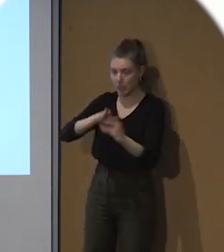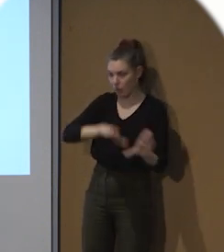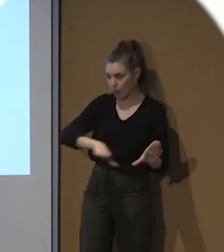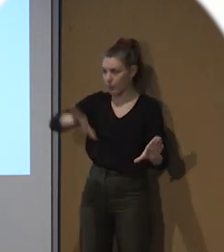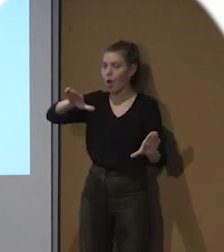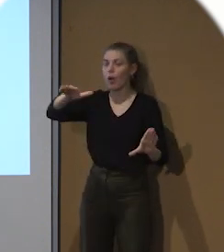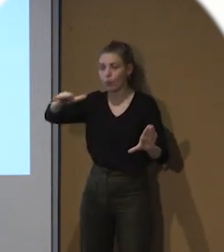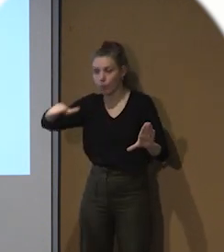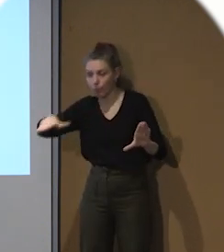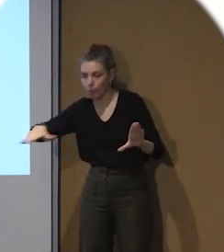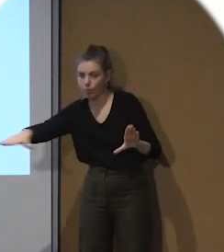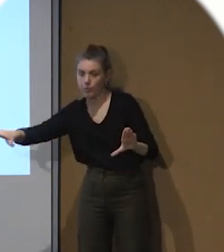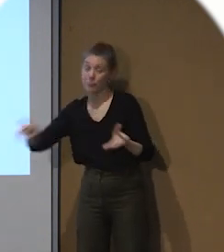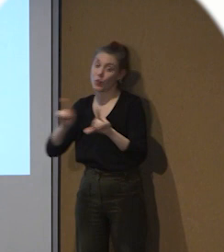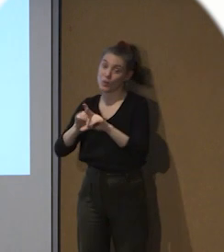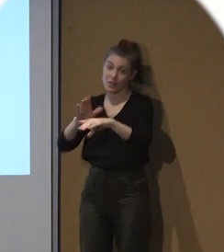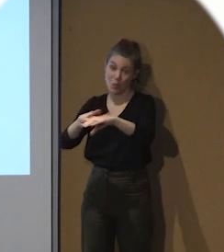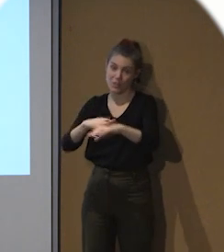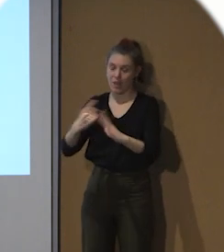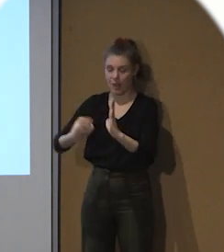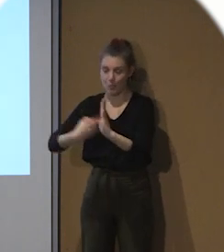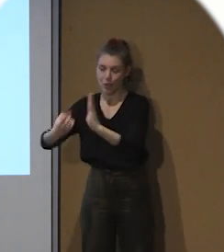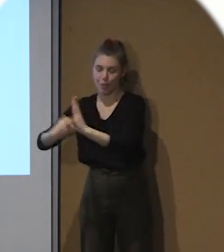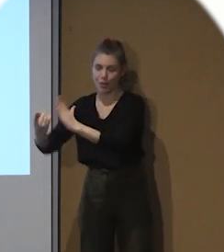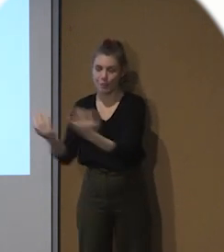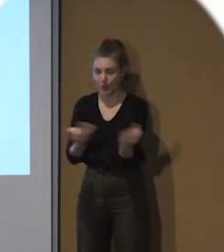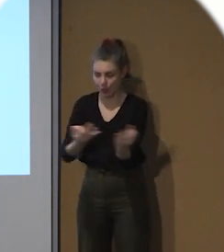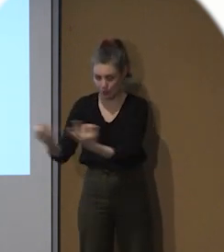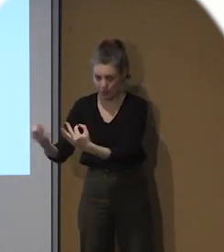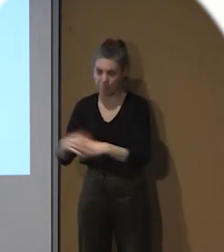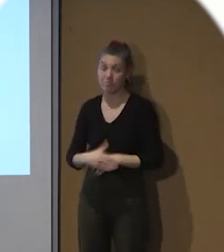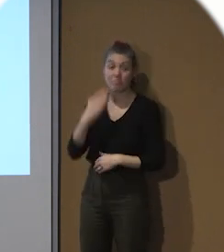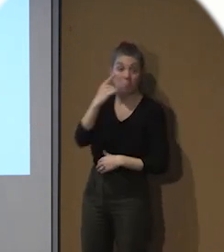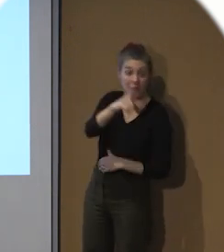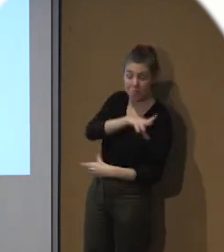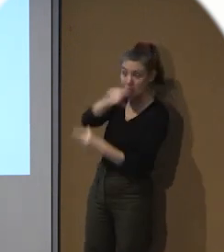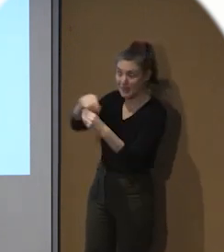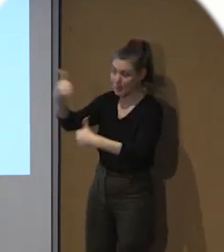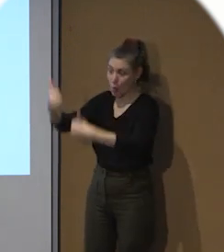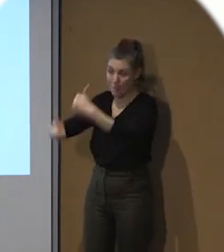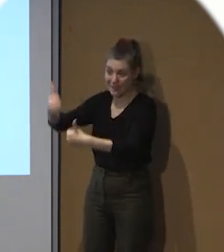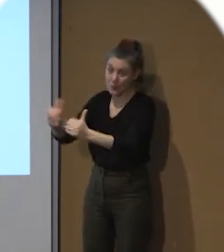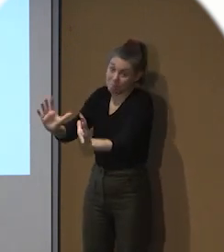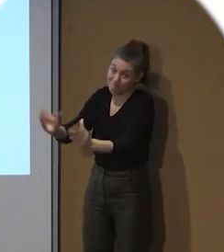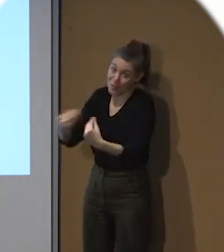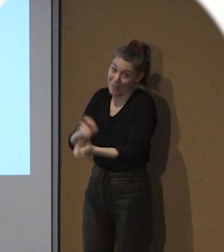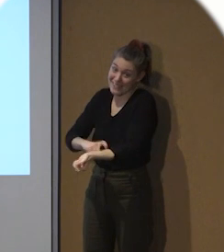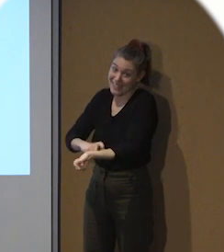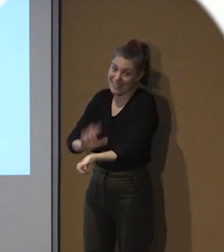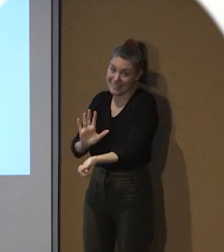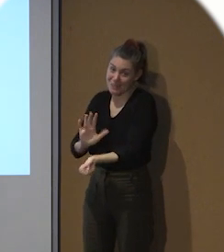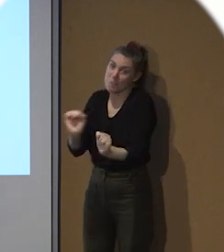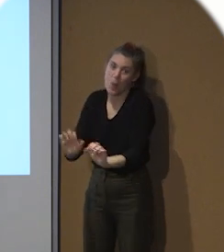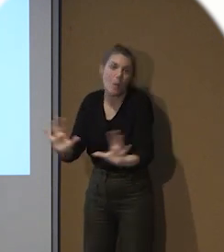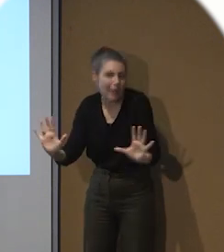dans l'activité sportive. La compétition est un facteur de stress. Bon, on peut en faire, mais l'effort